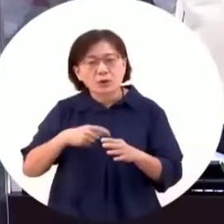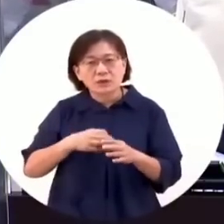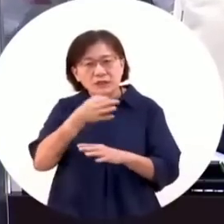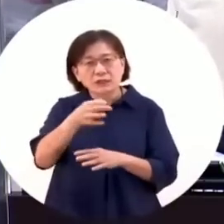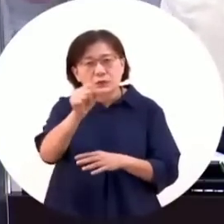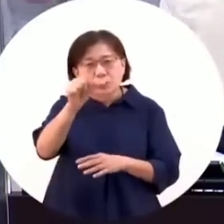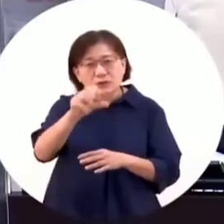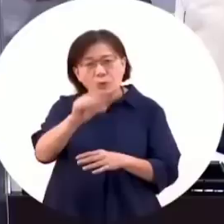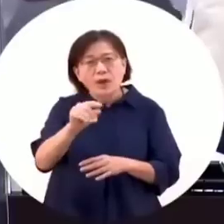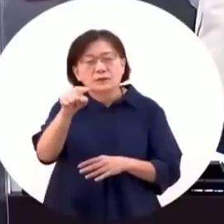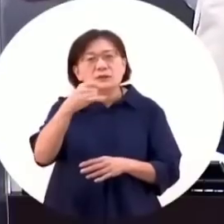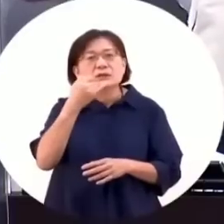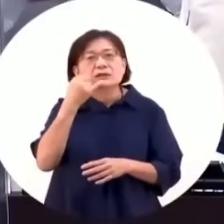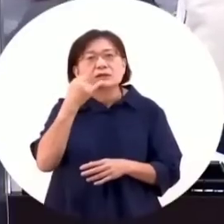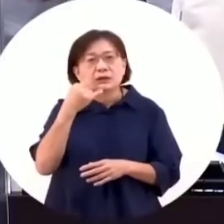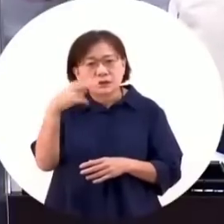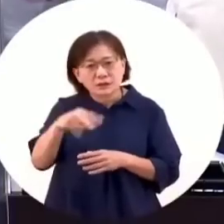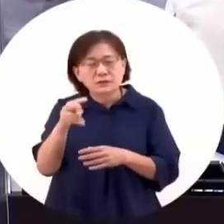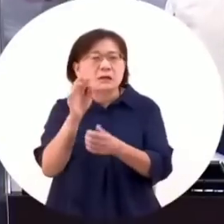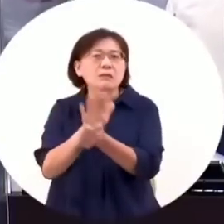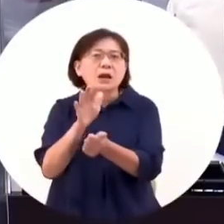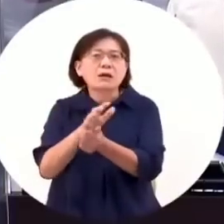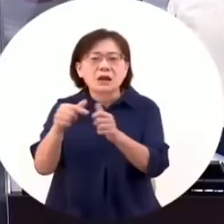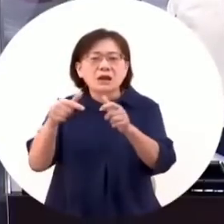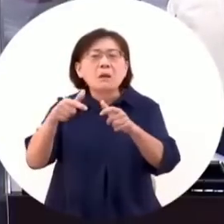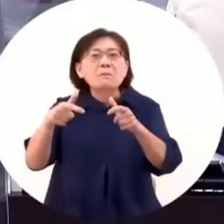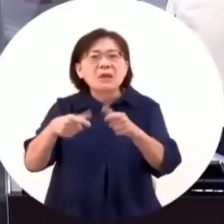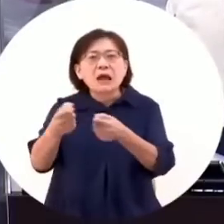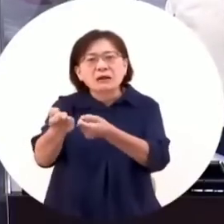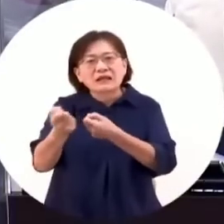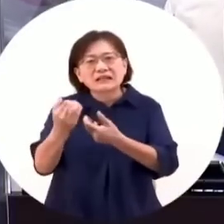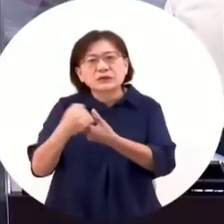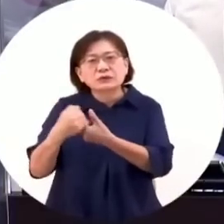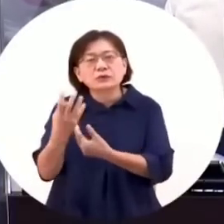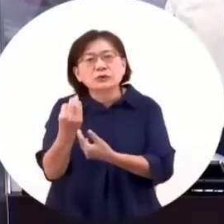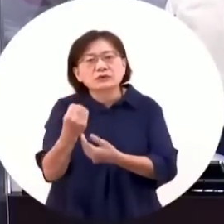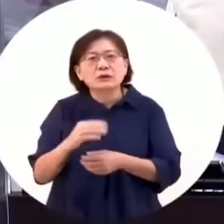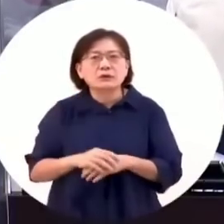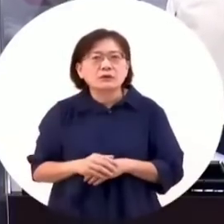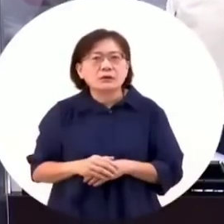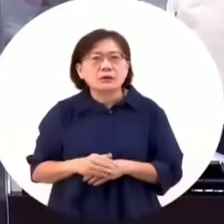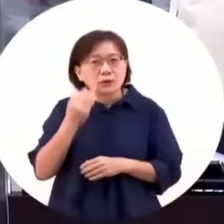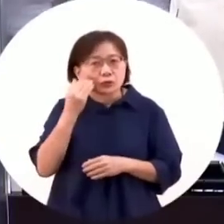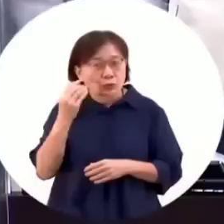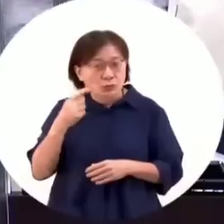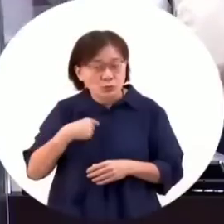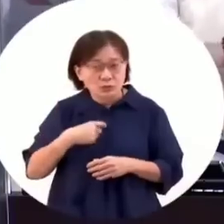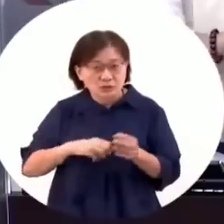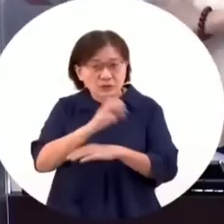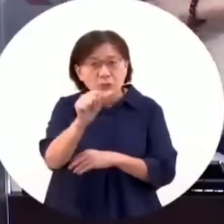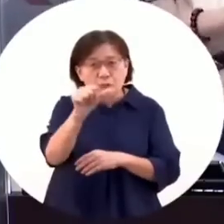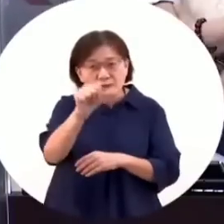啦？几票啦？ 没办法再加啦，我们现在。 啊，我开5000万，你甲我讲无半票，还是你创